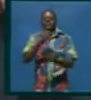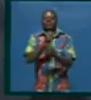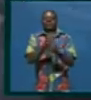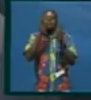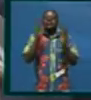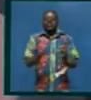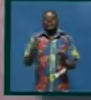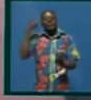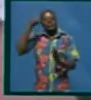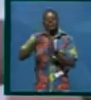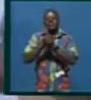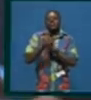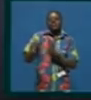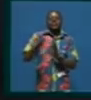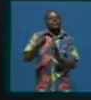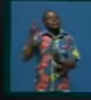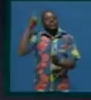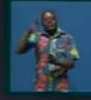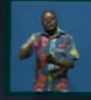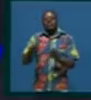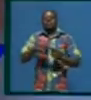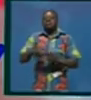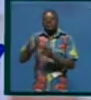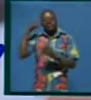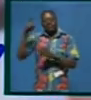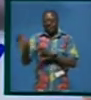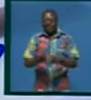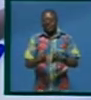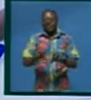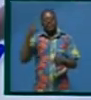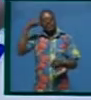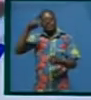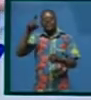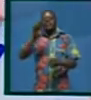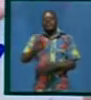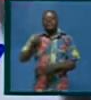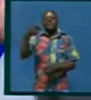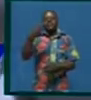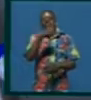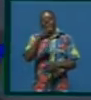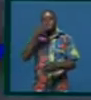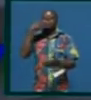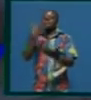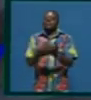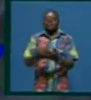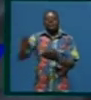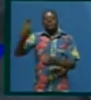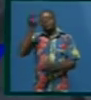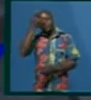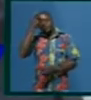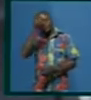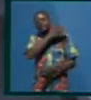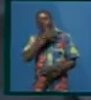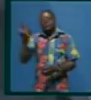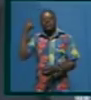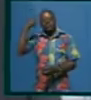qu'elles qualifient de domination relativisent le fait. Pour Bassolma Bazier, avec une bonne politique sécuritaire et une gouvernance vertueuse,